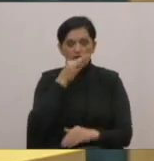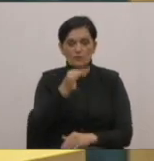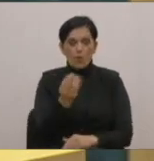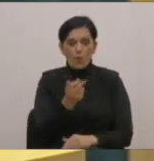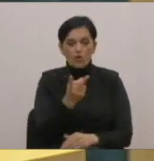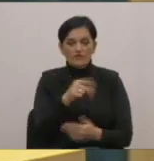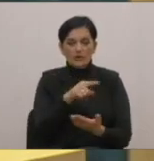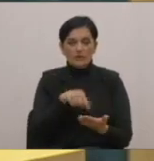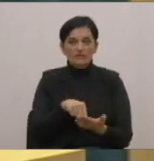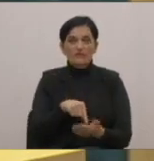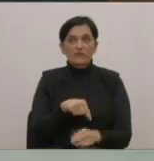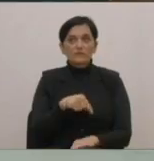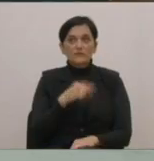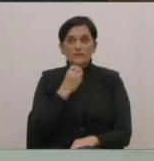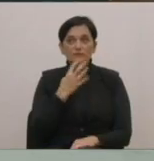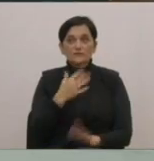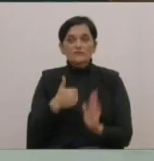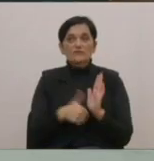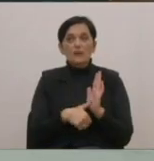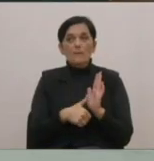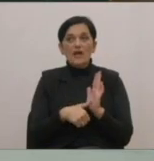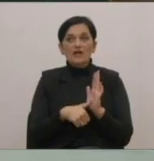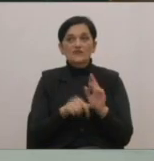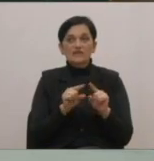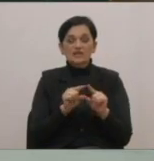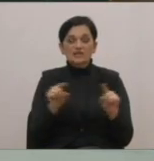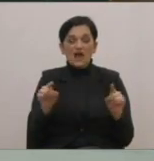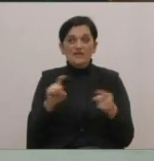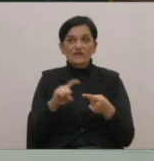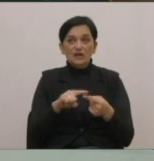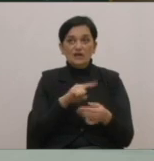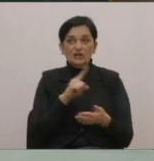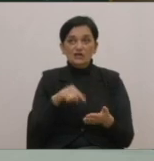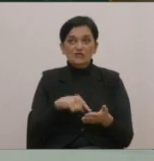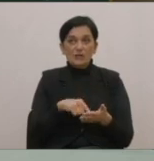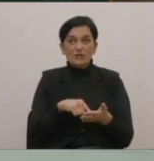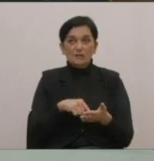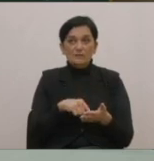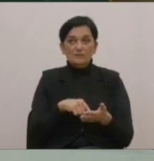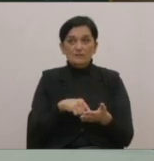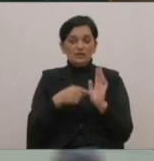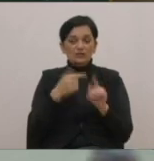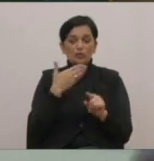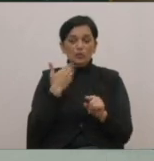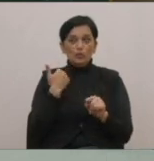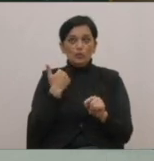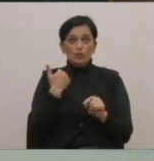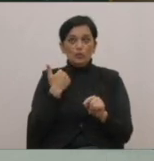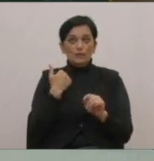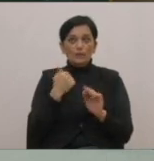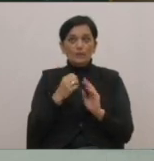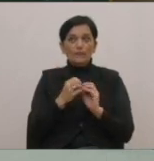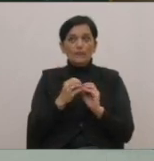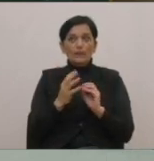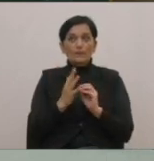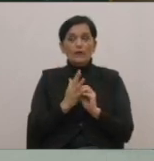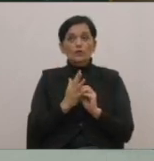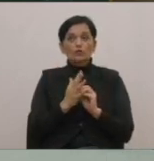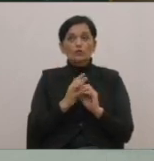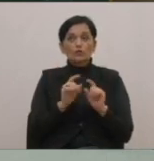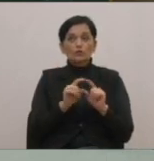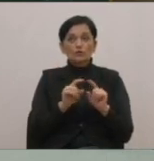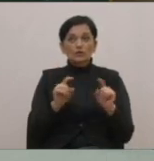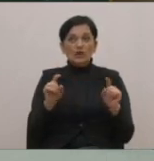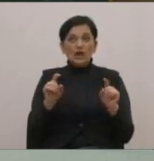hrbze. I batonu, mehut se tauzehom, dacă aș revit, cu a eschit hrbze, aris, mehut mete tauzehom.